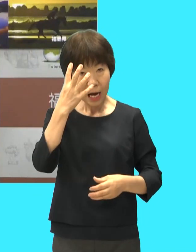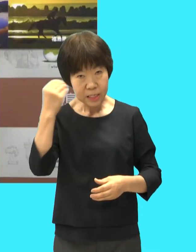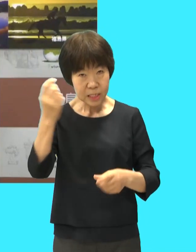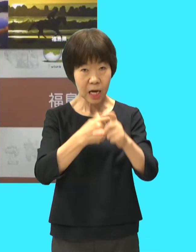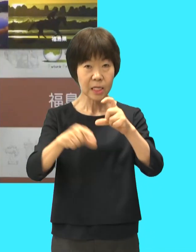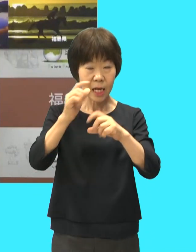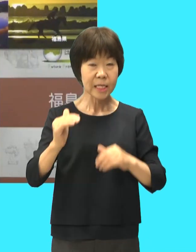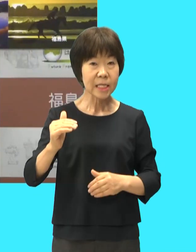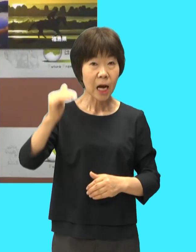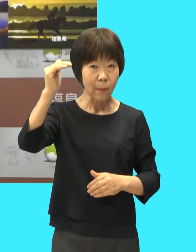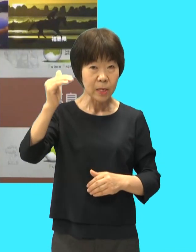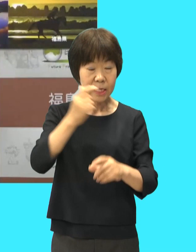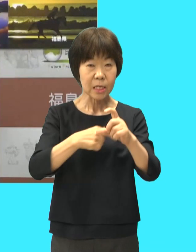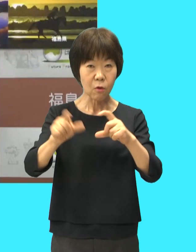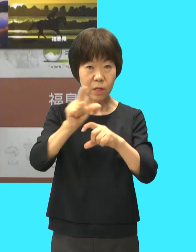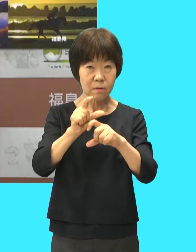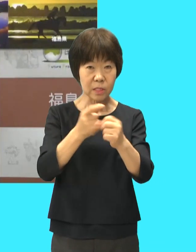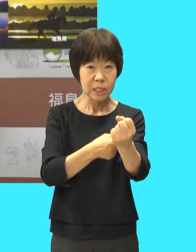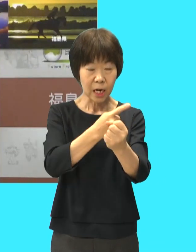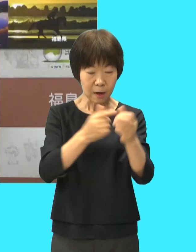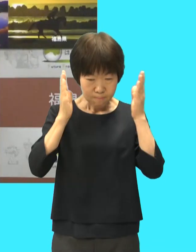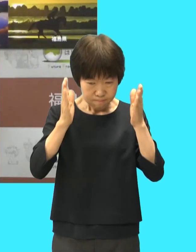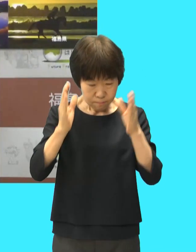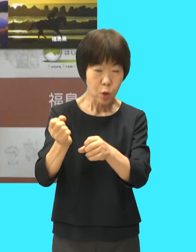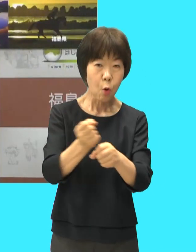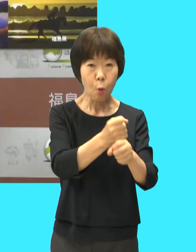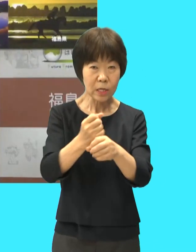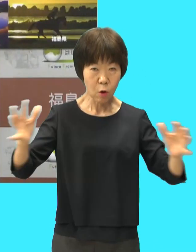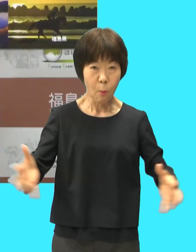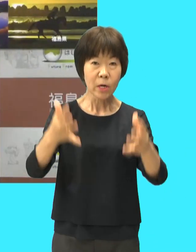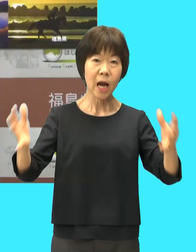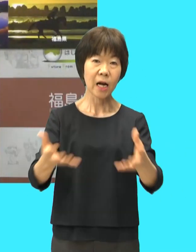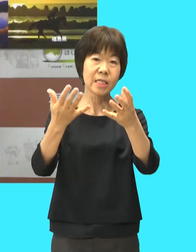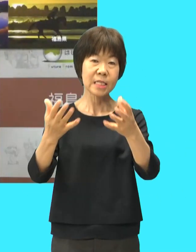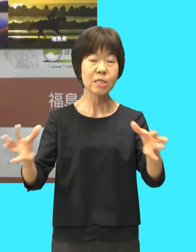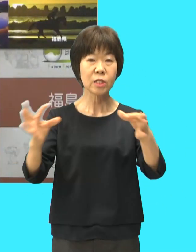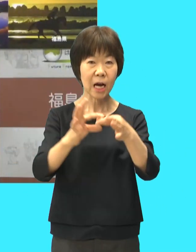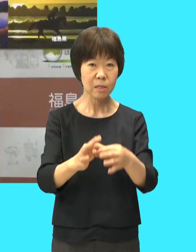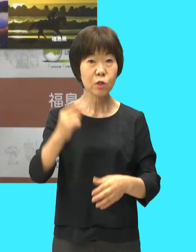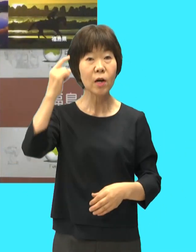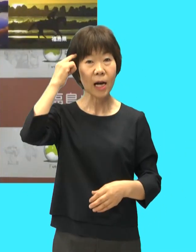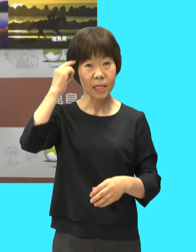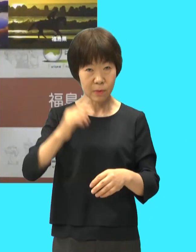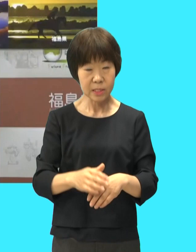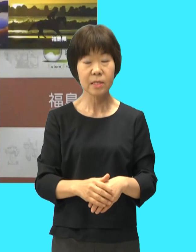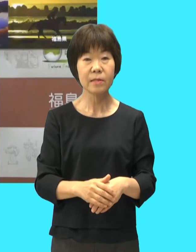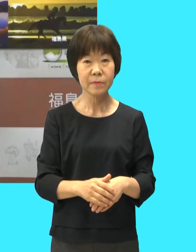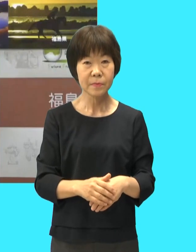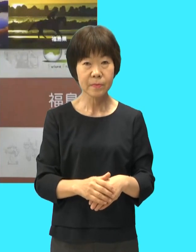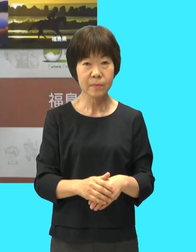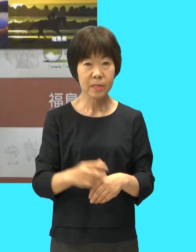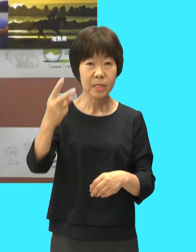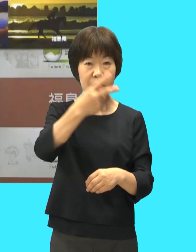高まりにより力のこもった応援と盛り上がりにつながるものと考えております